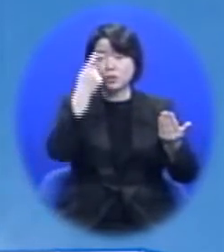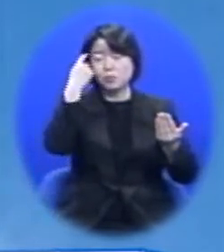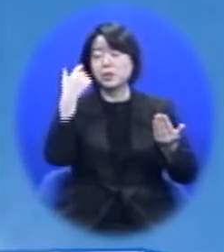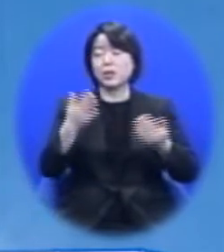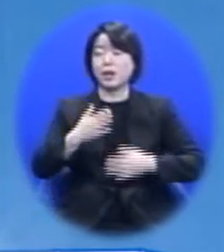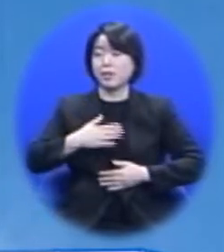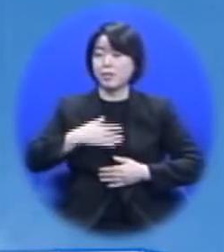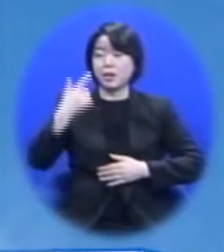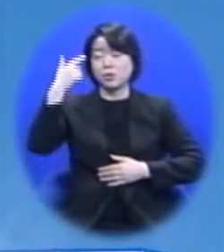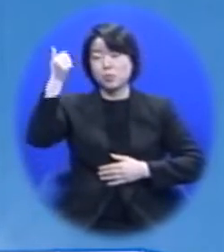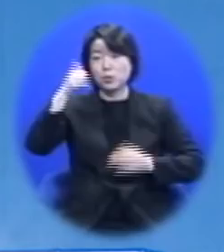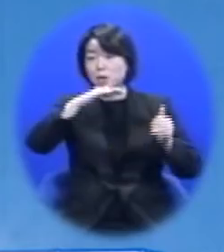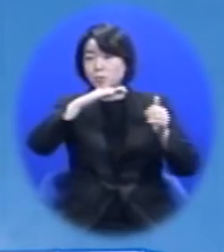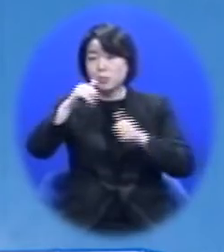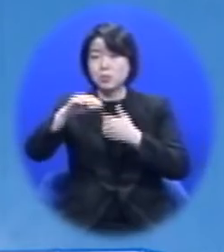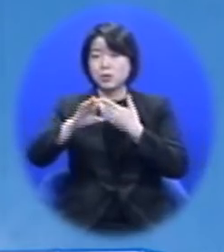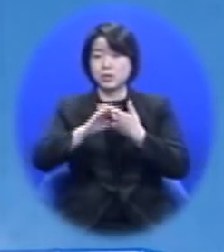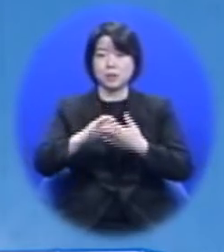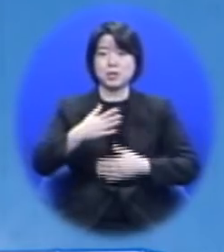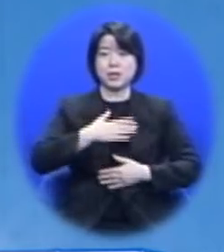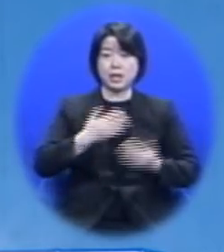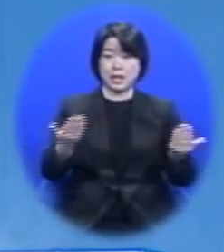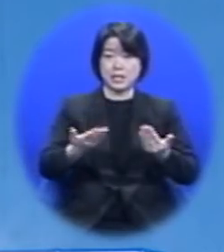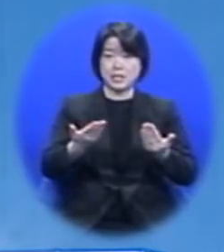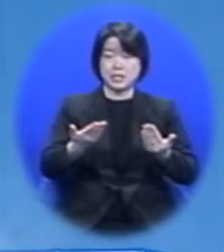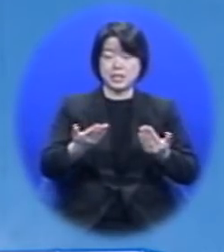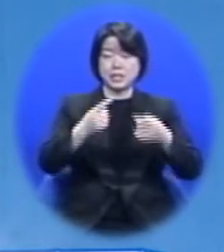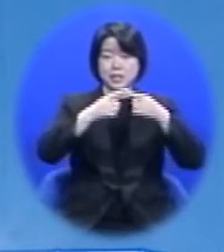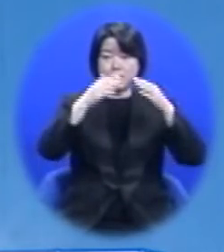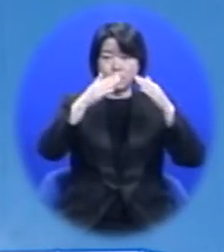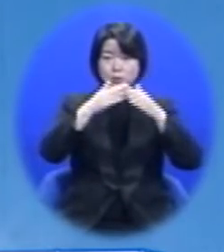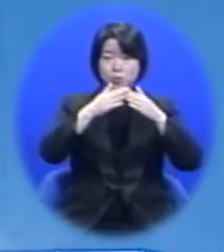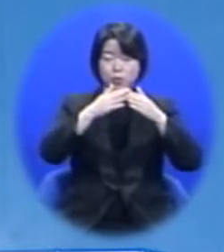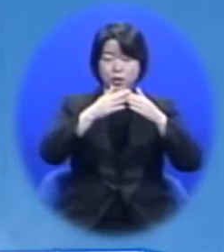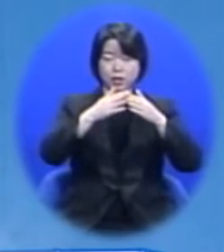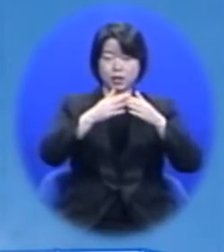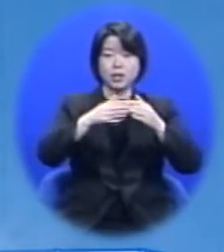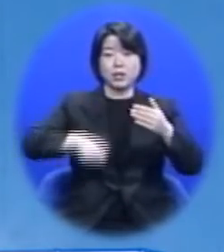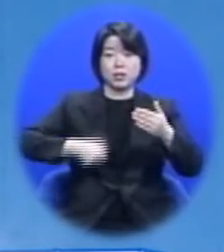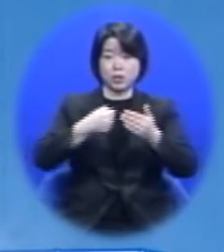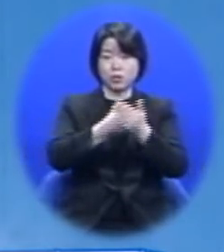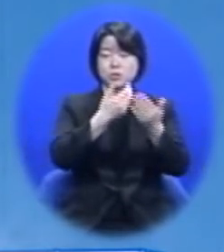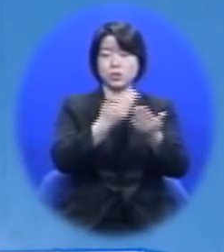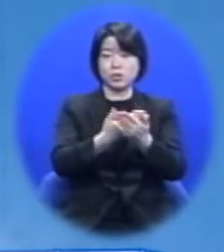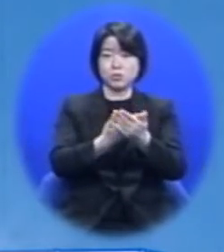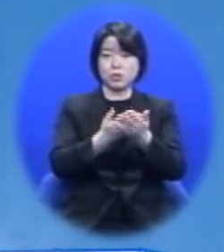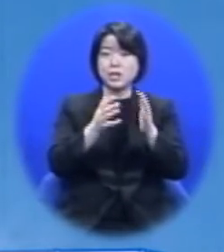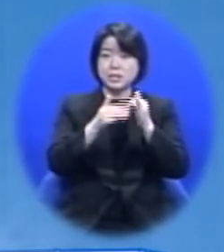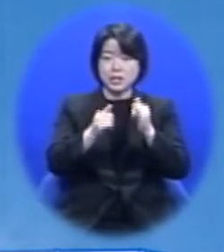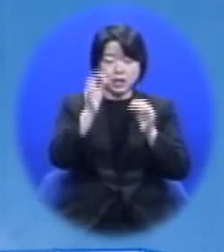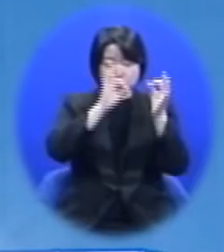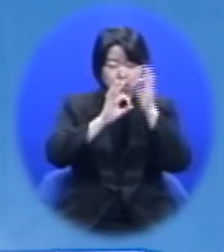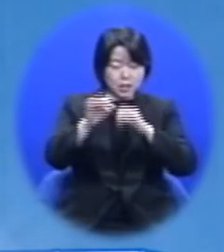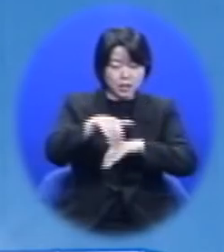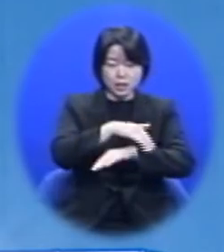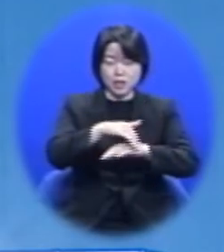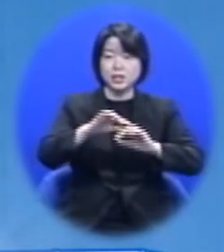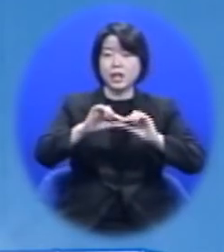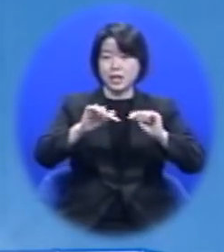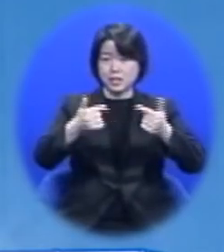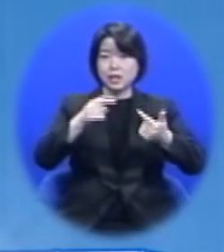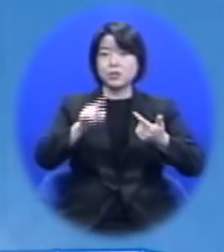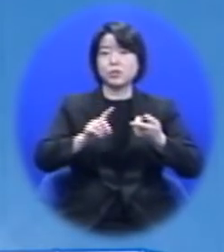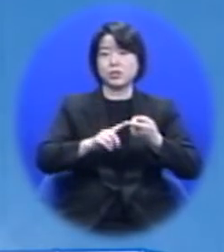나를 목사로 부르셨다면 내가 일할 교회를 정해주셔야 되지 않겠습니까? 사람 찾아다니는 게 아니라는 걸